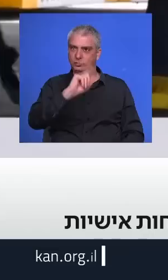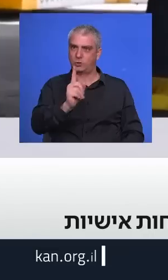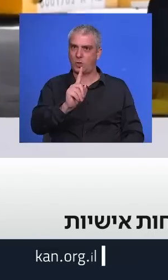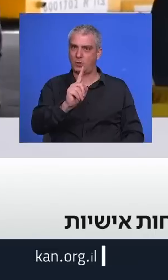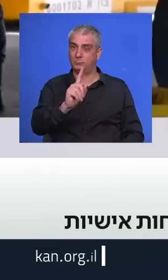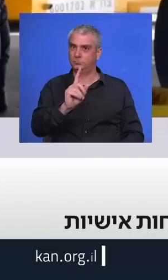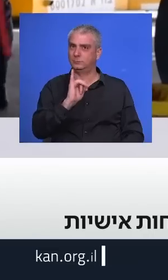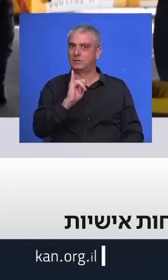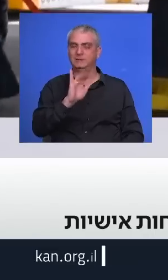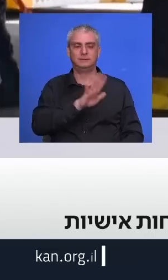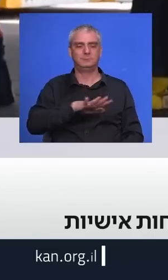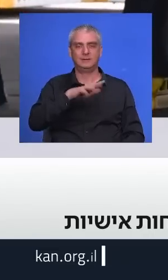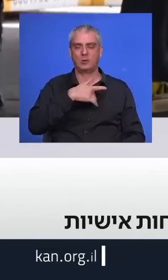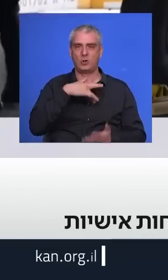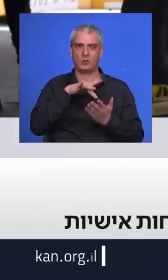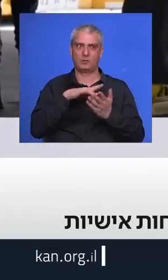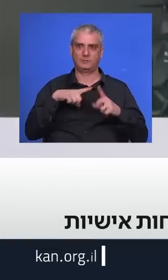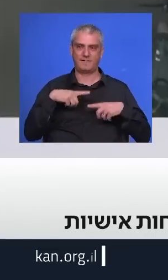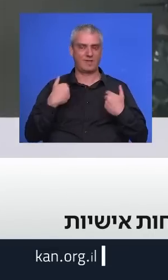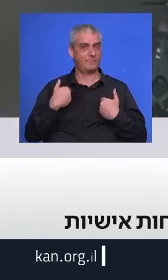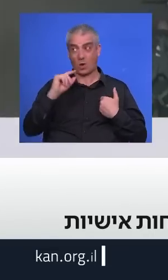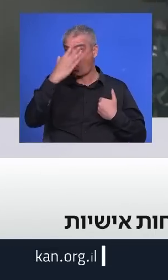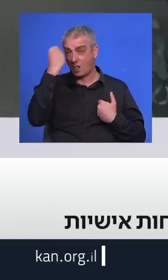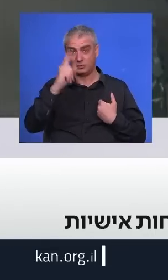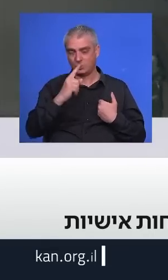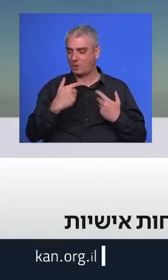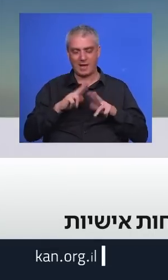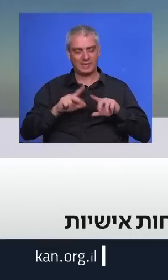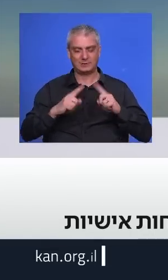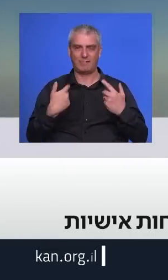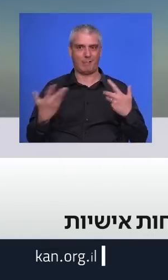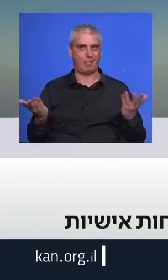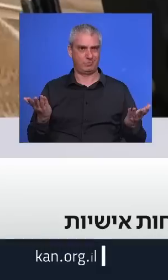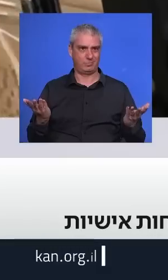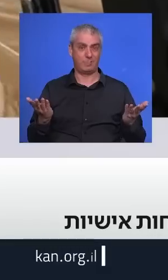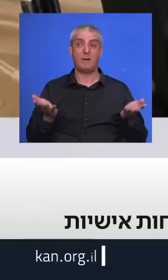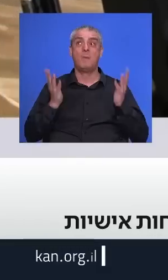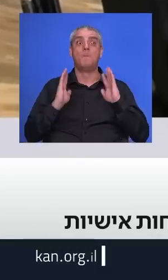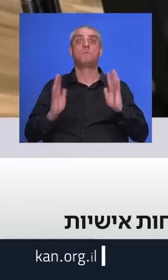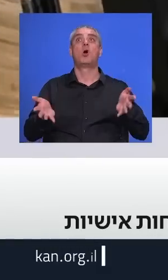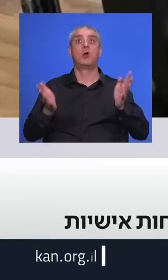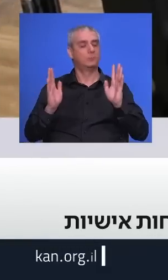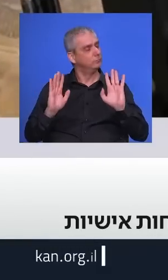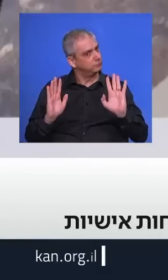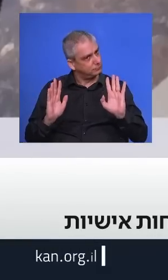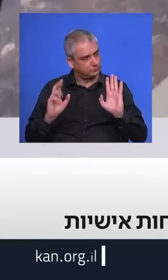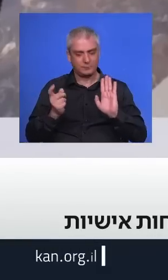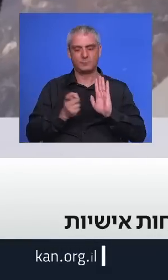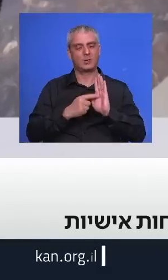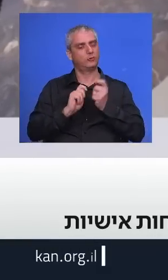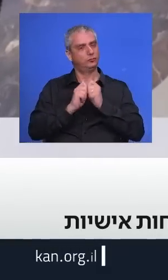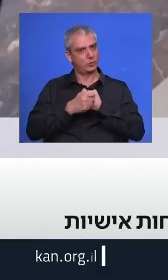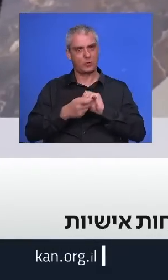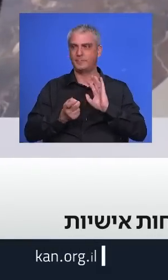באיזה מזרח תיכון אנחנו חיים, לא לשכוח שאין לנו ארץ אחרת, ומאוד מאוד, אוקיי, לדרוש שינויים,